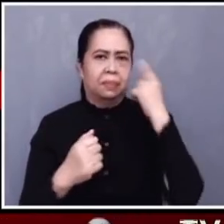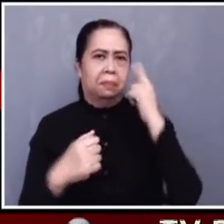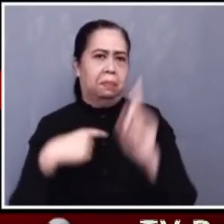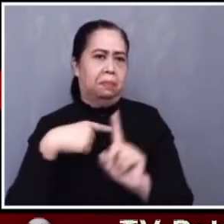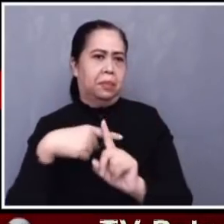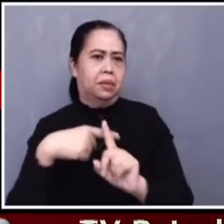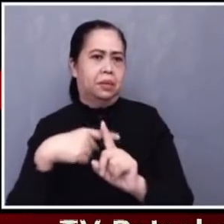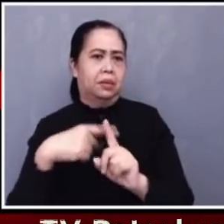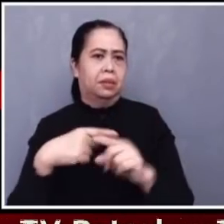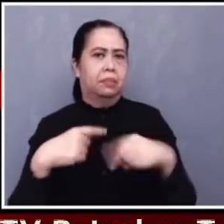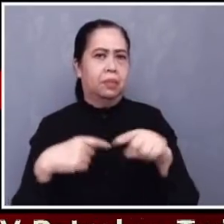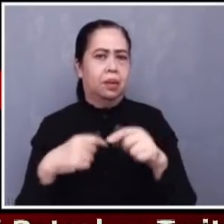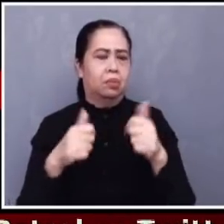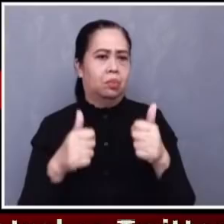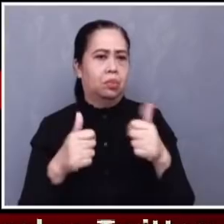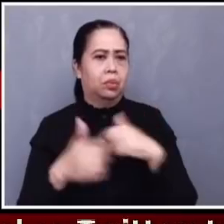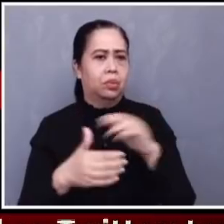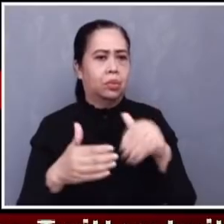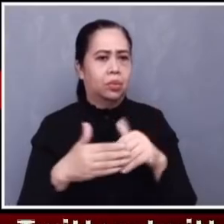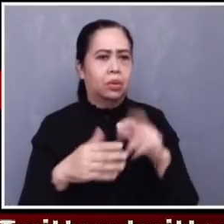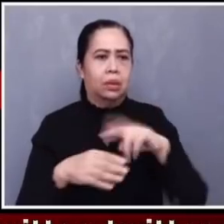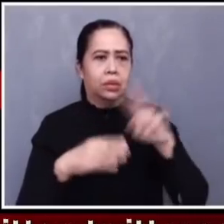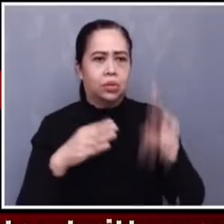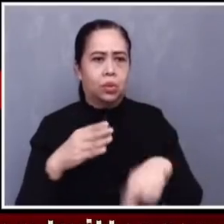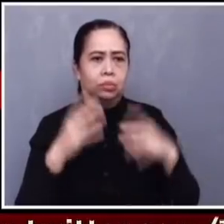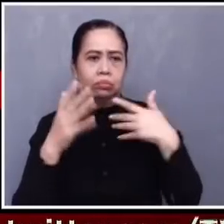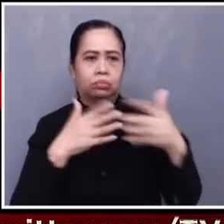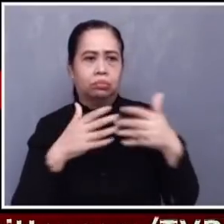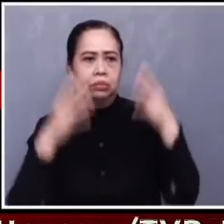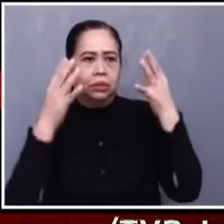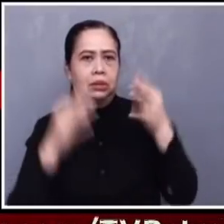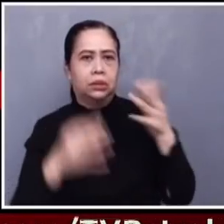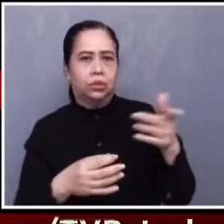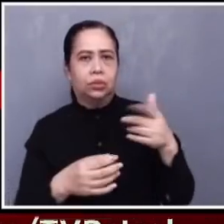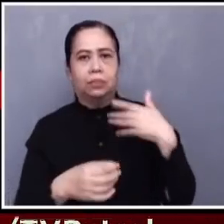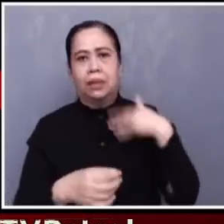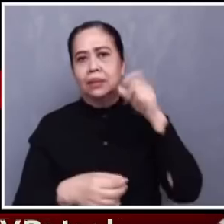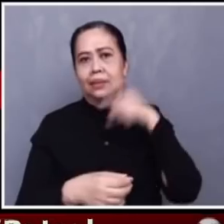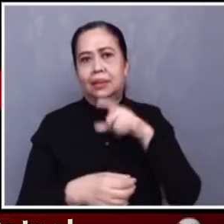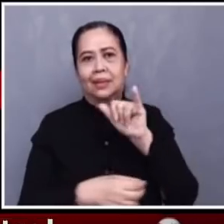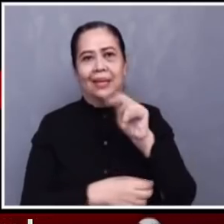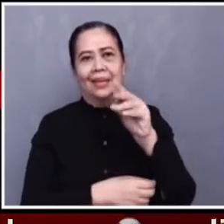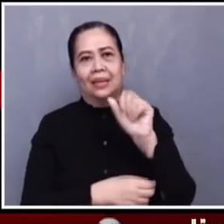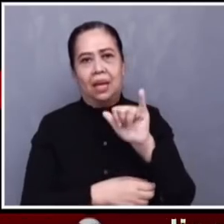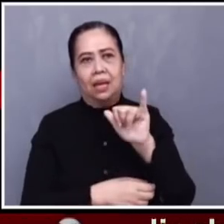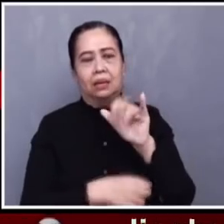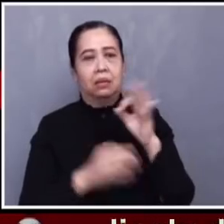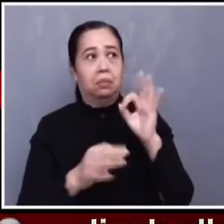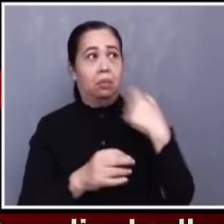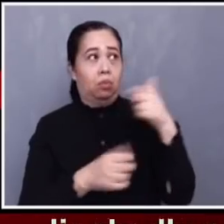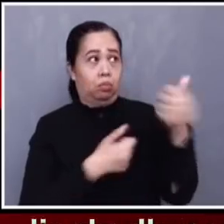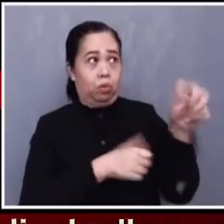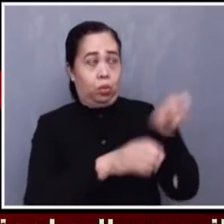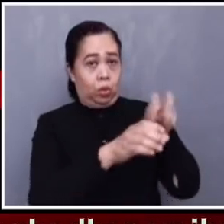na maayo unta ang outcome aning decision ni Mayor Inday na ma-withdraw ko. And